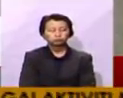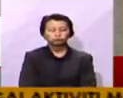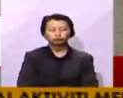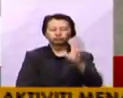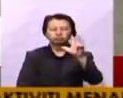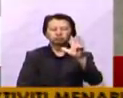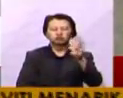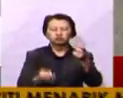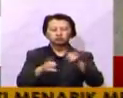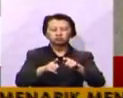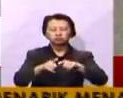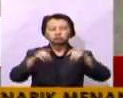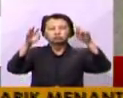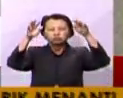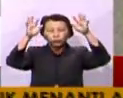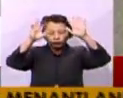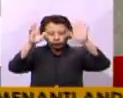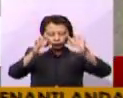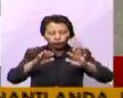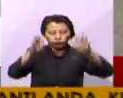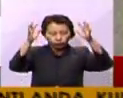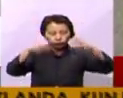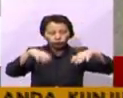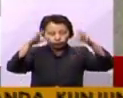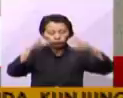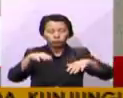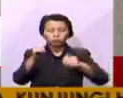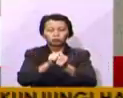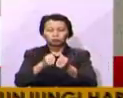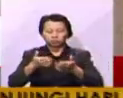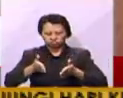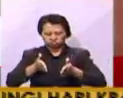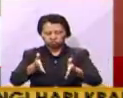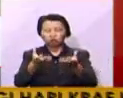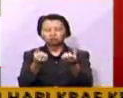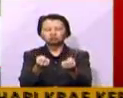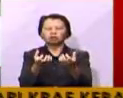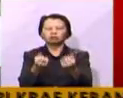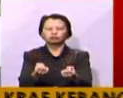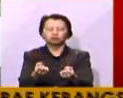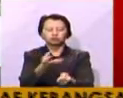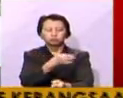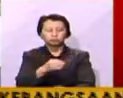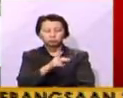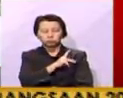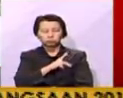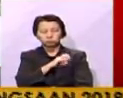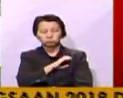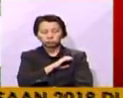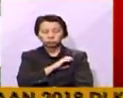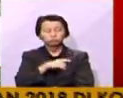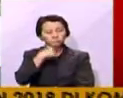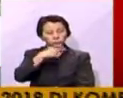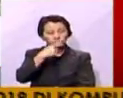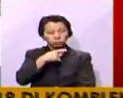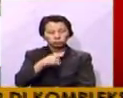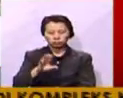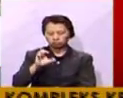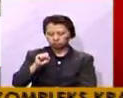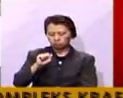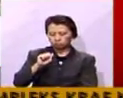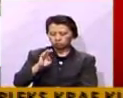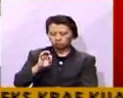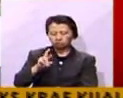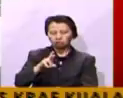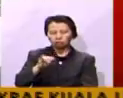Ketika kejadian cuaca hujan renyai dan permukaan jalan basah, Ketua Polis Daerah Hulu Terengganu DSP Muhammad Adli Mat Daud berkata Muhammad Sabri